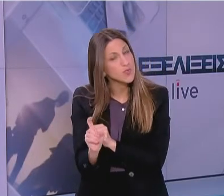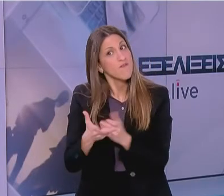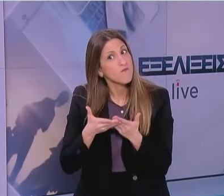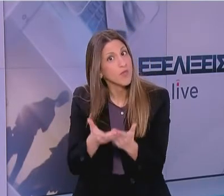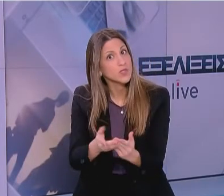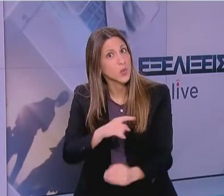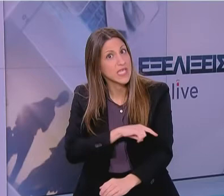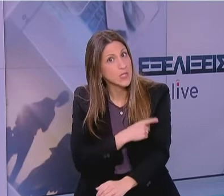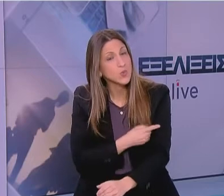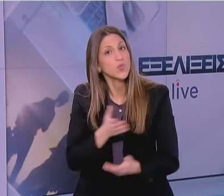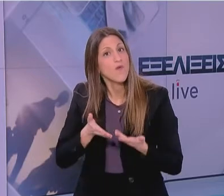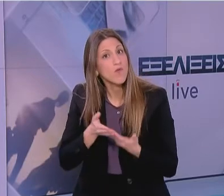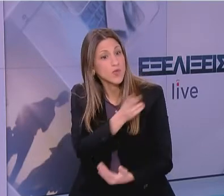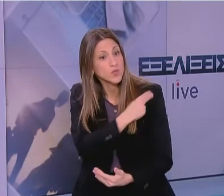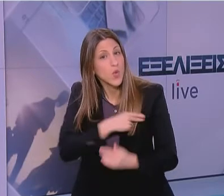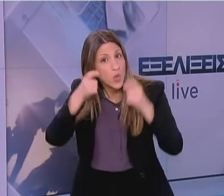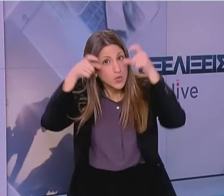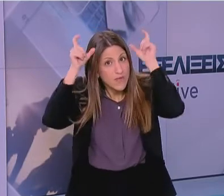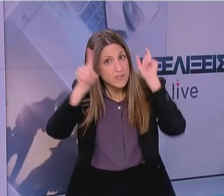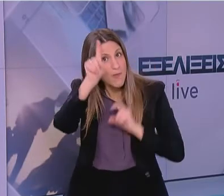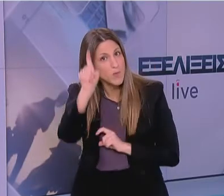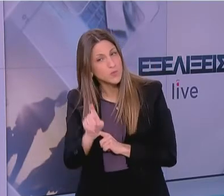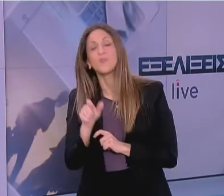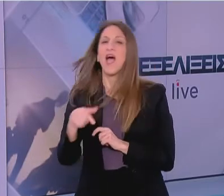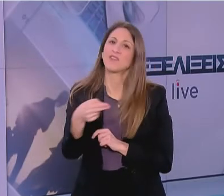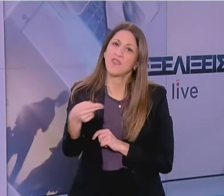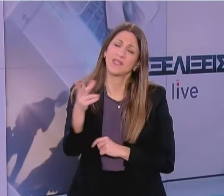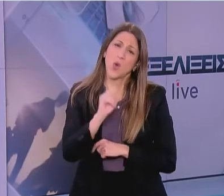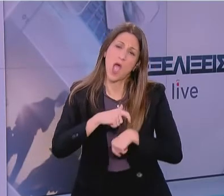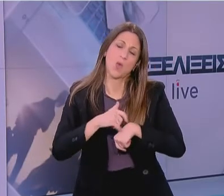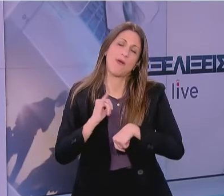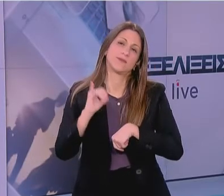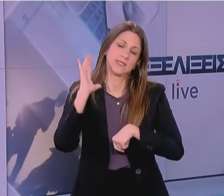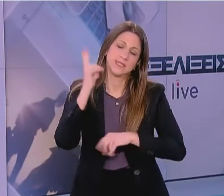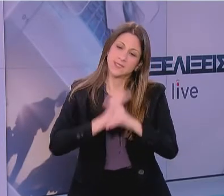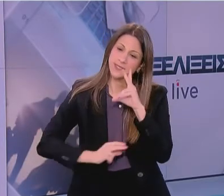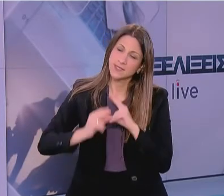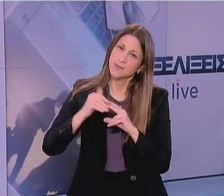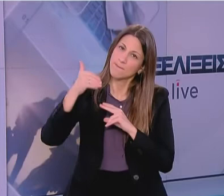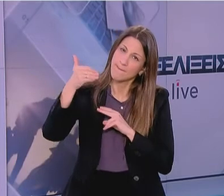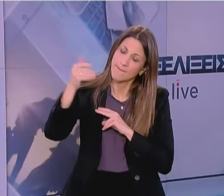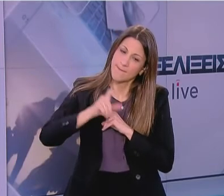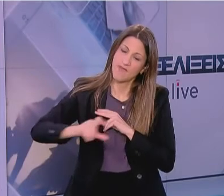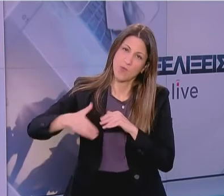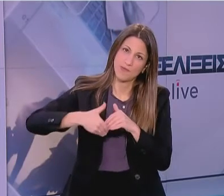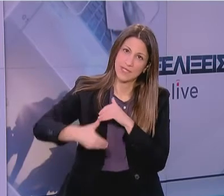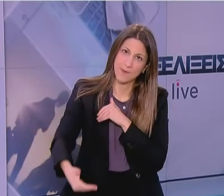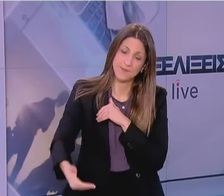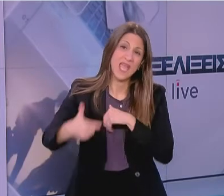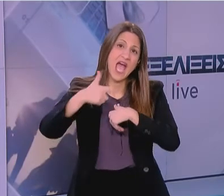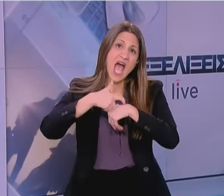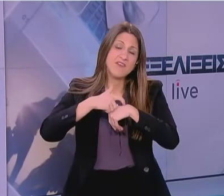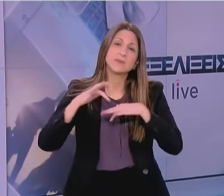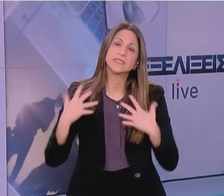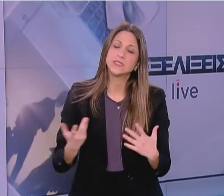σκεφτόμαστε, τα συζητούμε και θα τα συζητήσουμε και ακόμα περισσότερο τις επόμενες εβδομάδες, αλλά σίγουρα δεν είναι του σήμερα. Θεωρώ λοιπόν ότι έχουμε κάνει